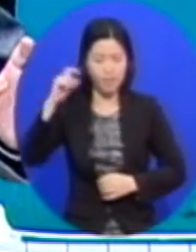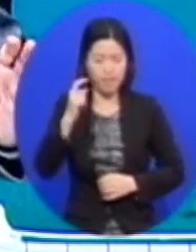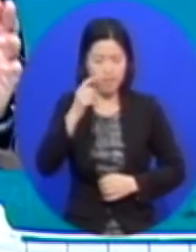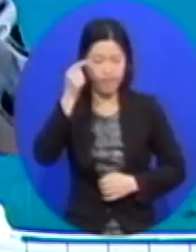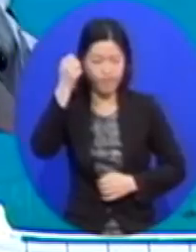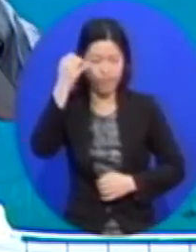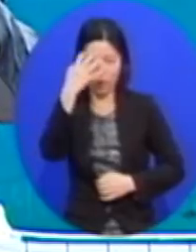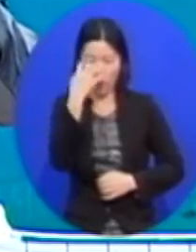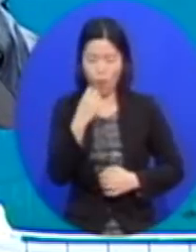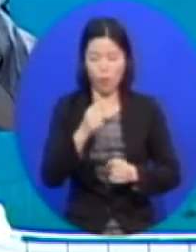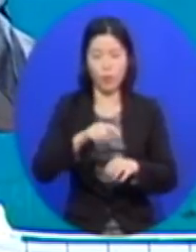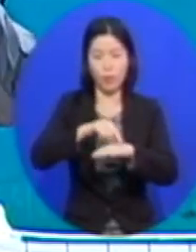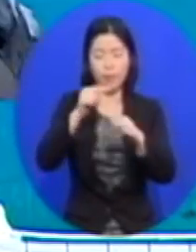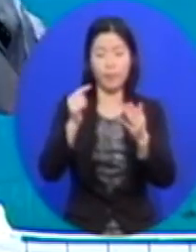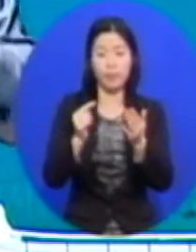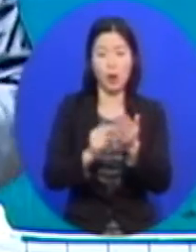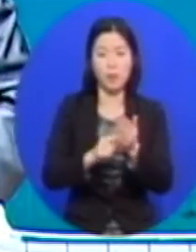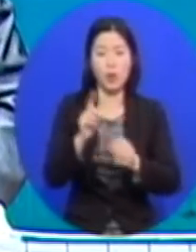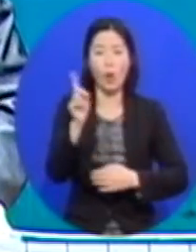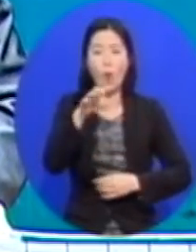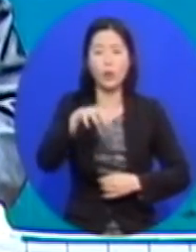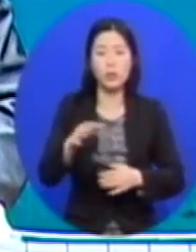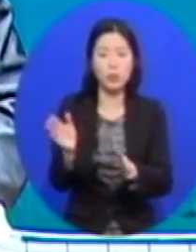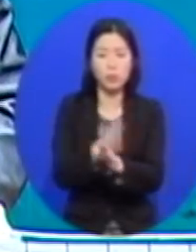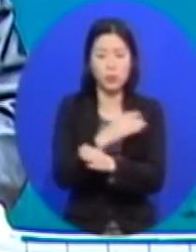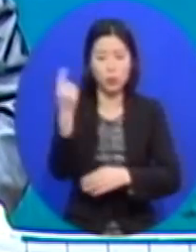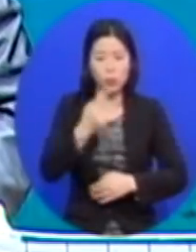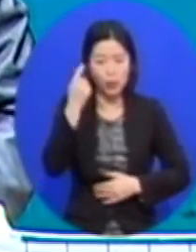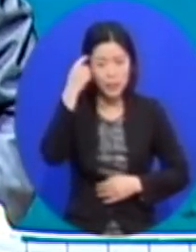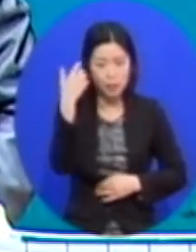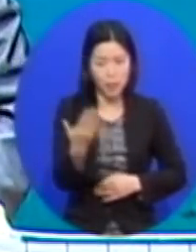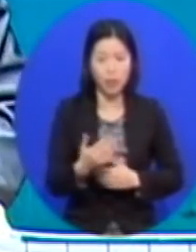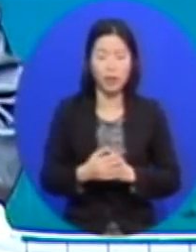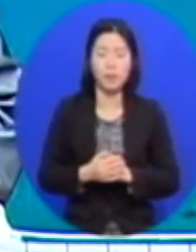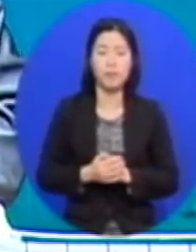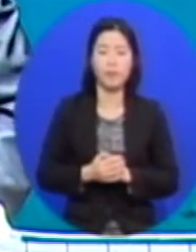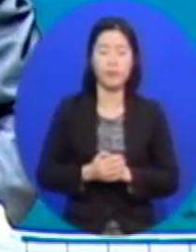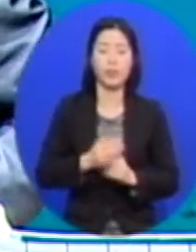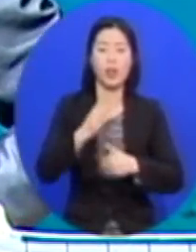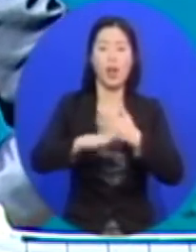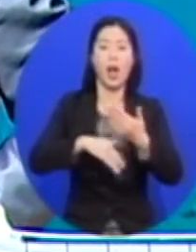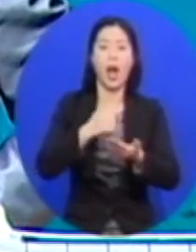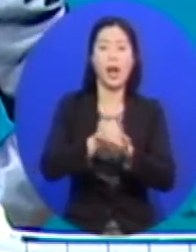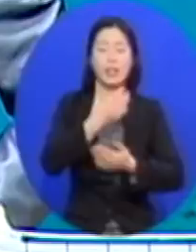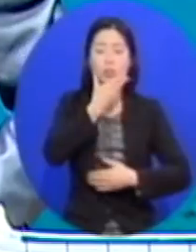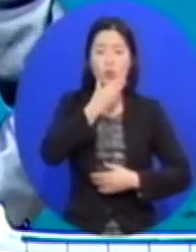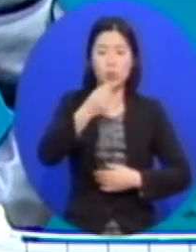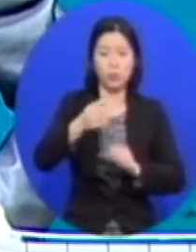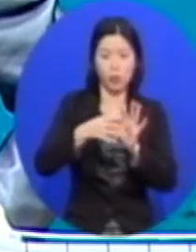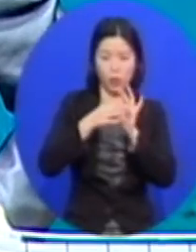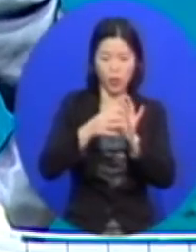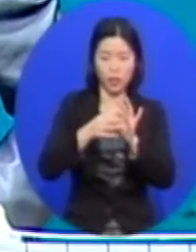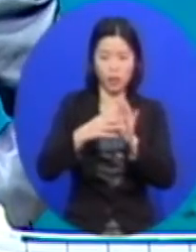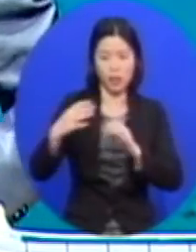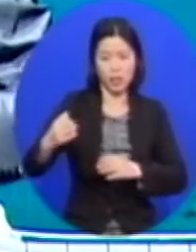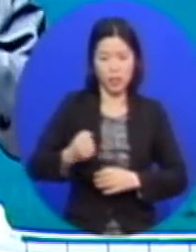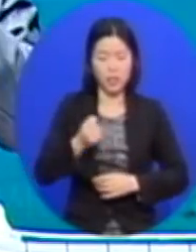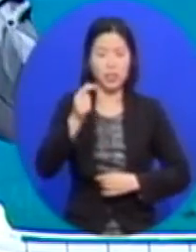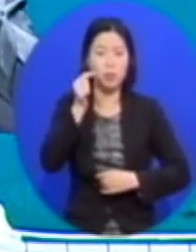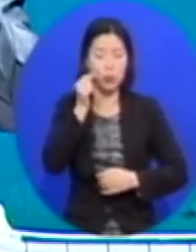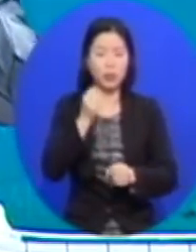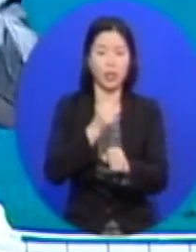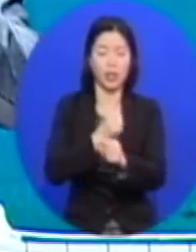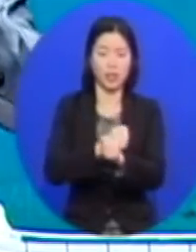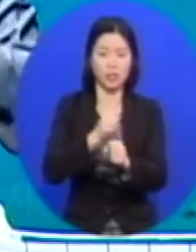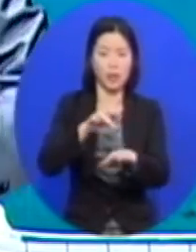이런 마음이 어디서부터 온건가요 하나님의 축복의 관계를 누리지 못하게 만들려고 하는